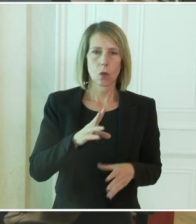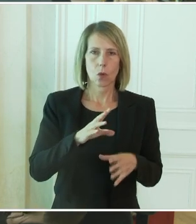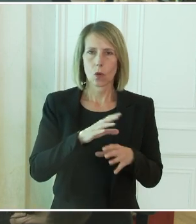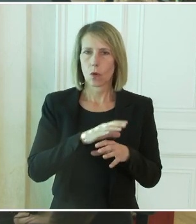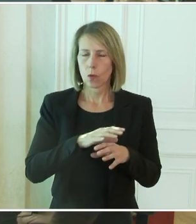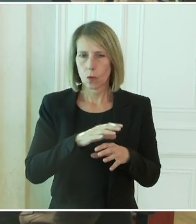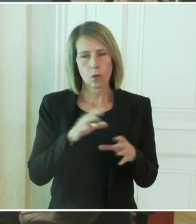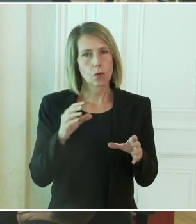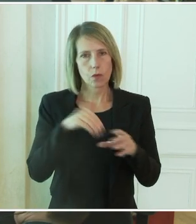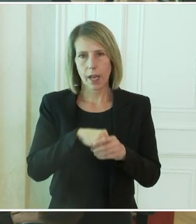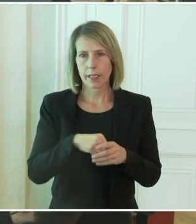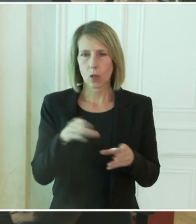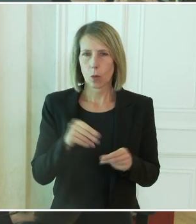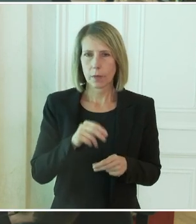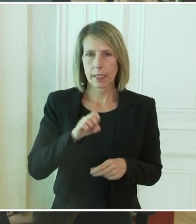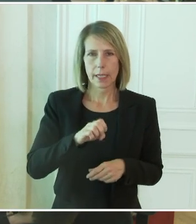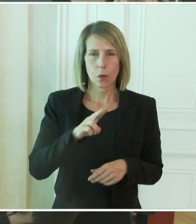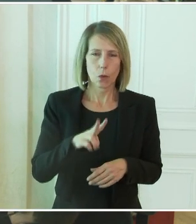EU.